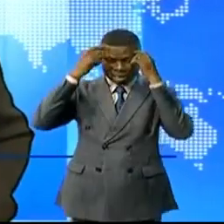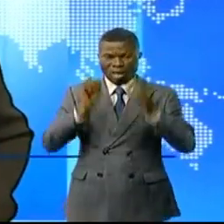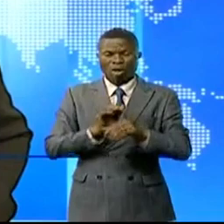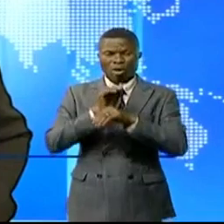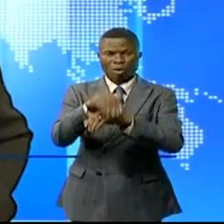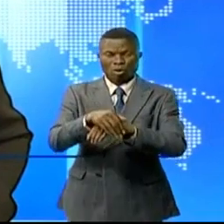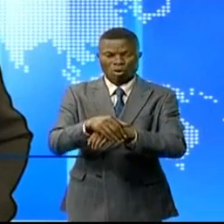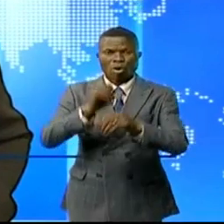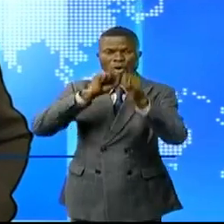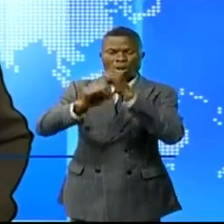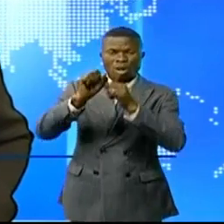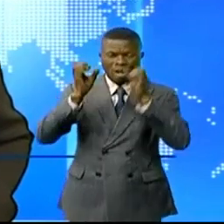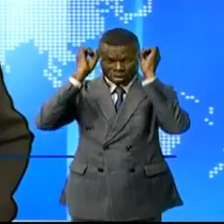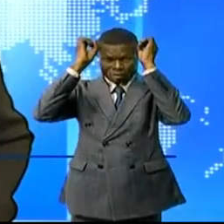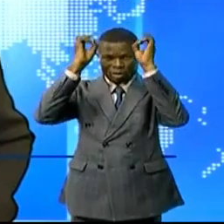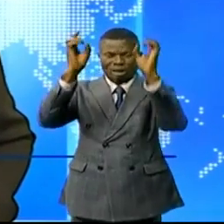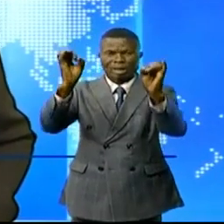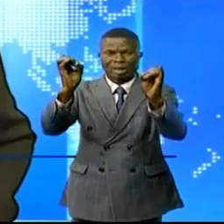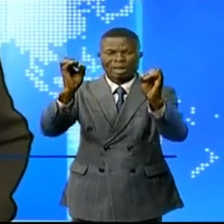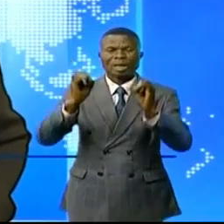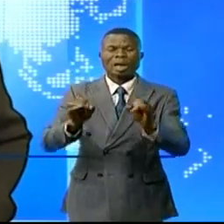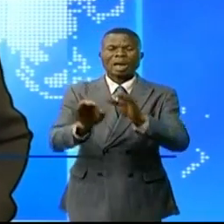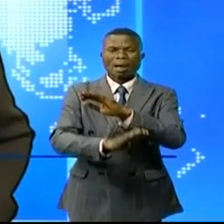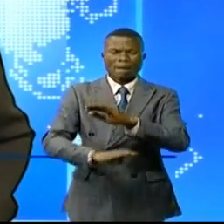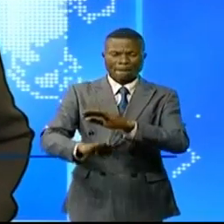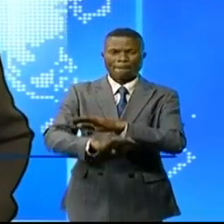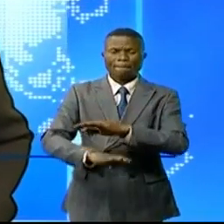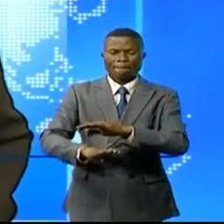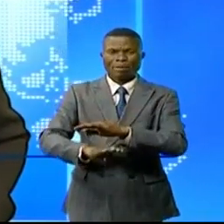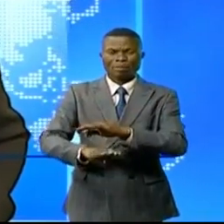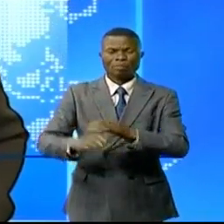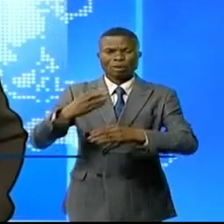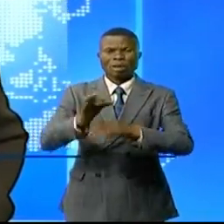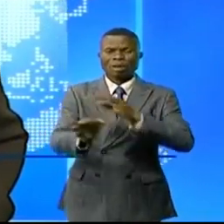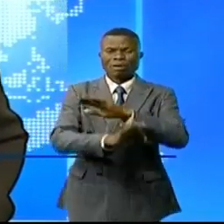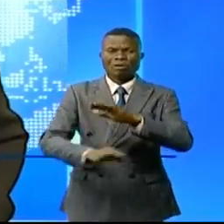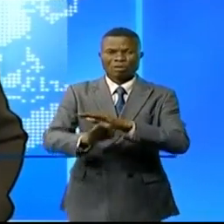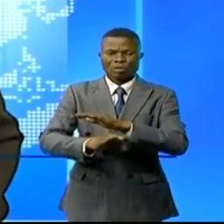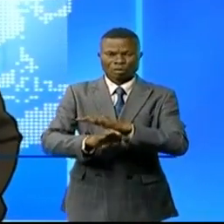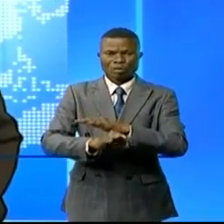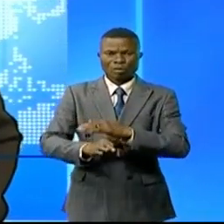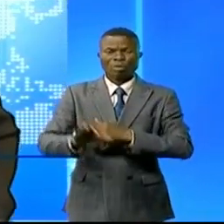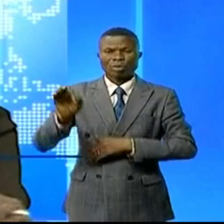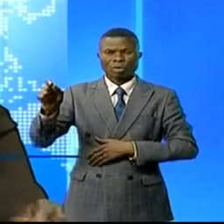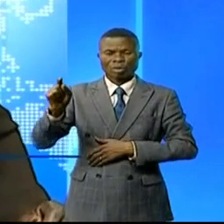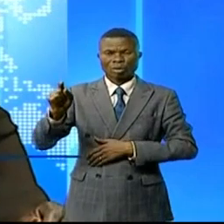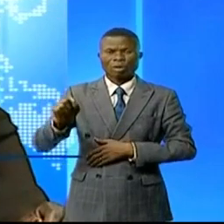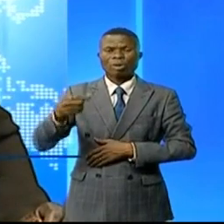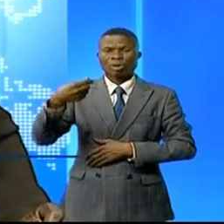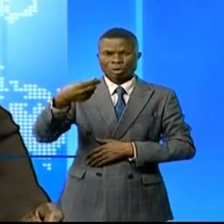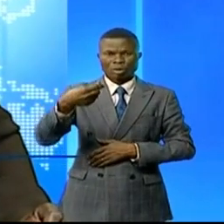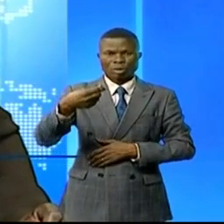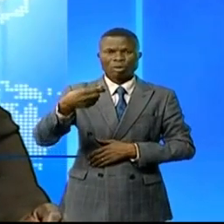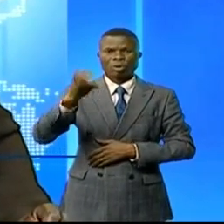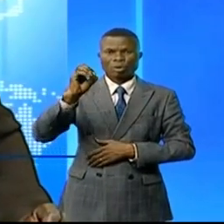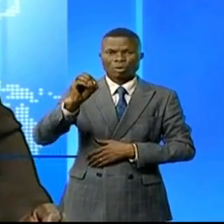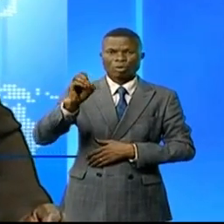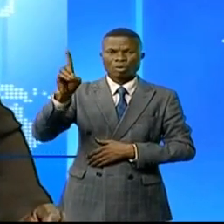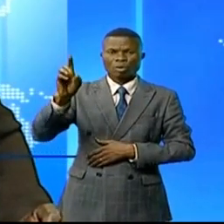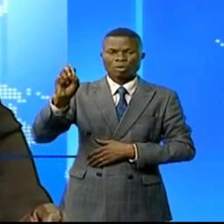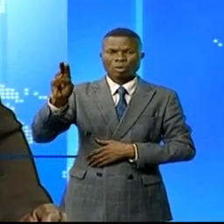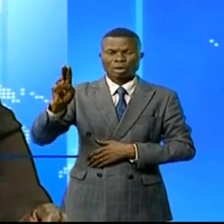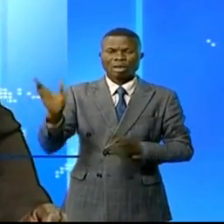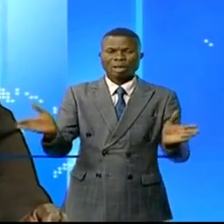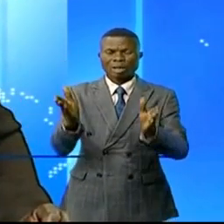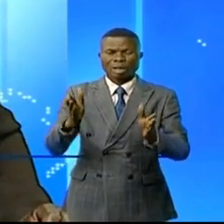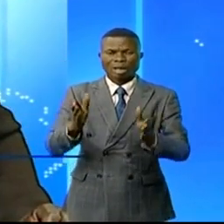la promotion de l'éducation de base. La fondation Fogomo Godard Motemona a encouragé les